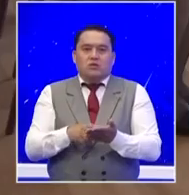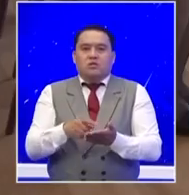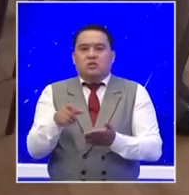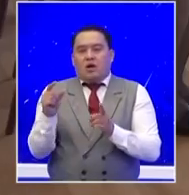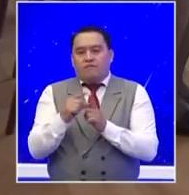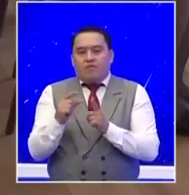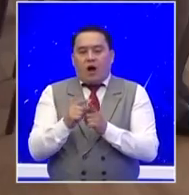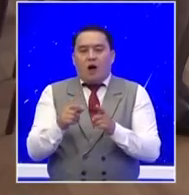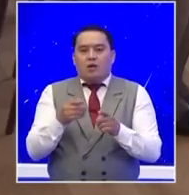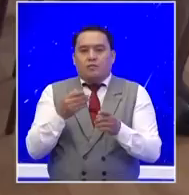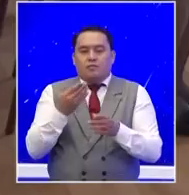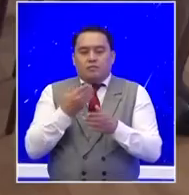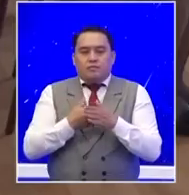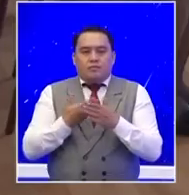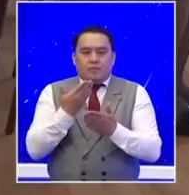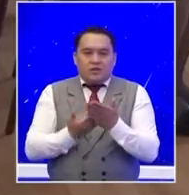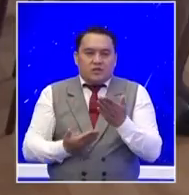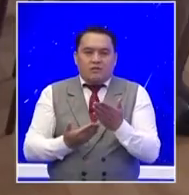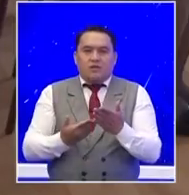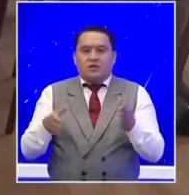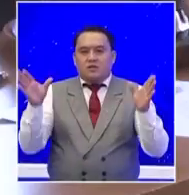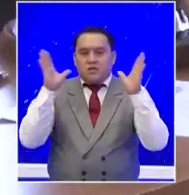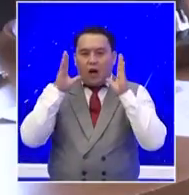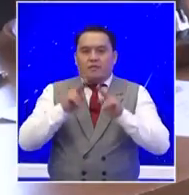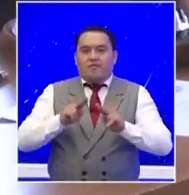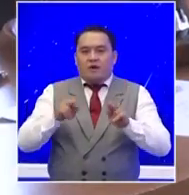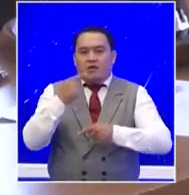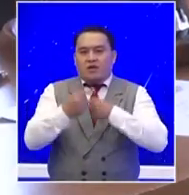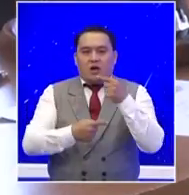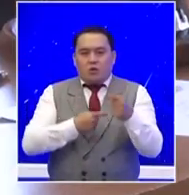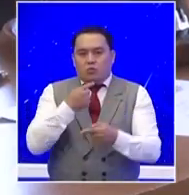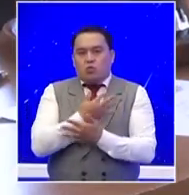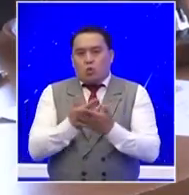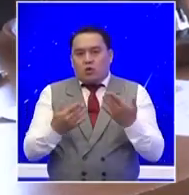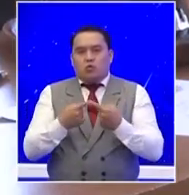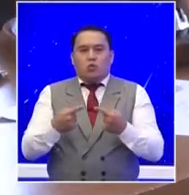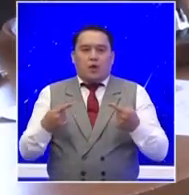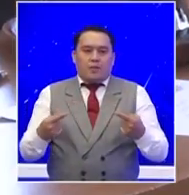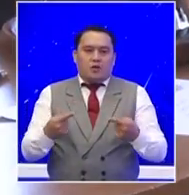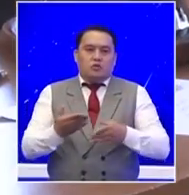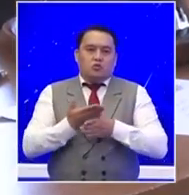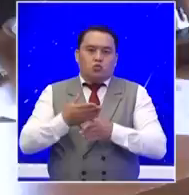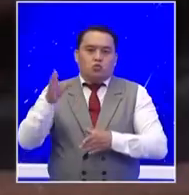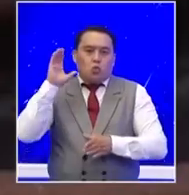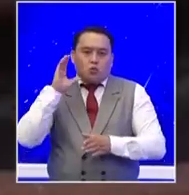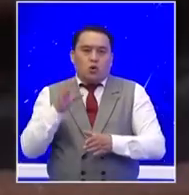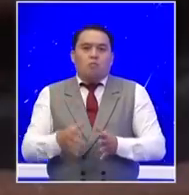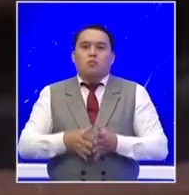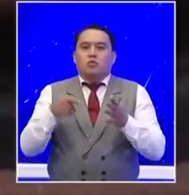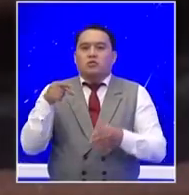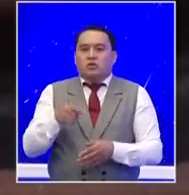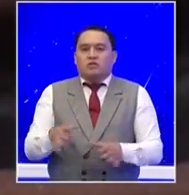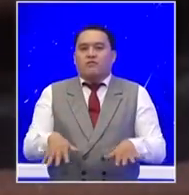слова назидания Абая и ислам, нравственное воспитание в религии и многие другие. Благодарные слушатели оставили более